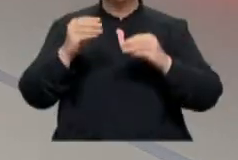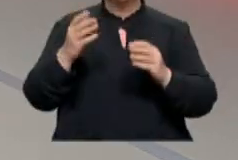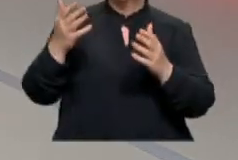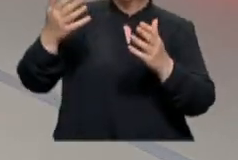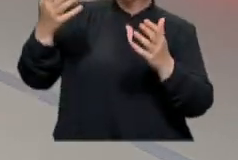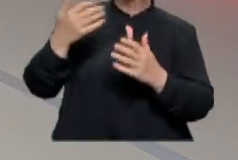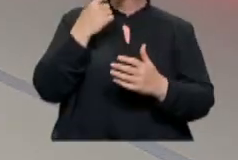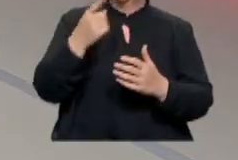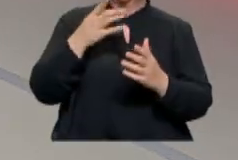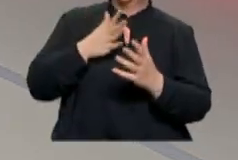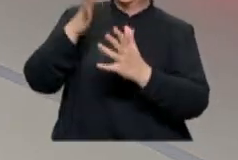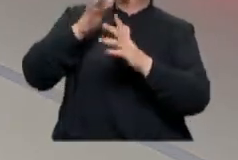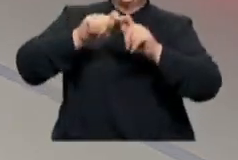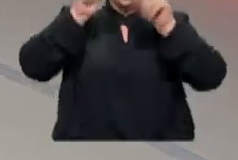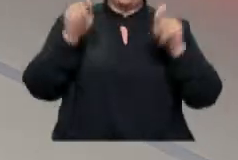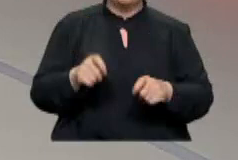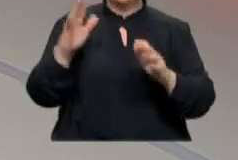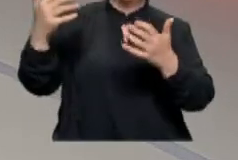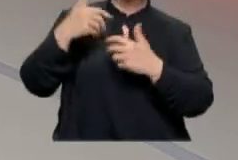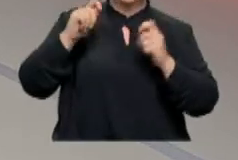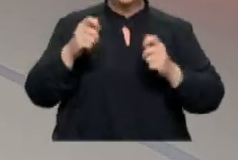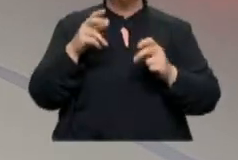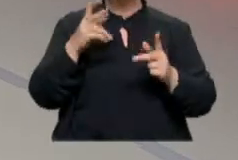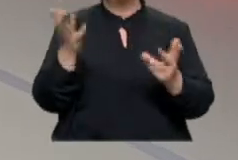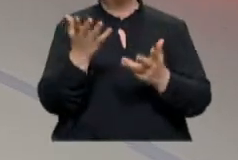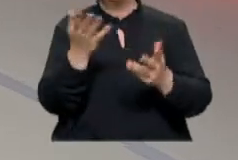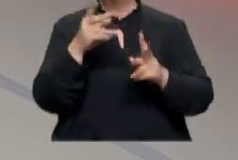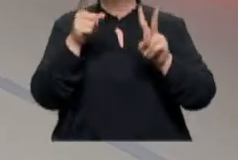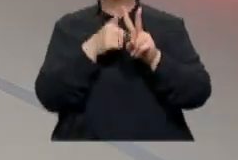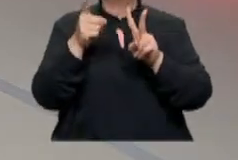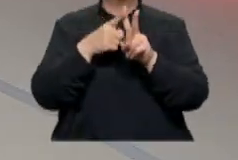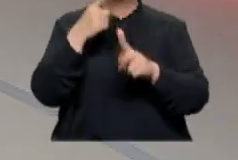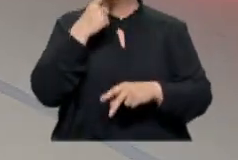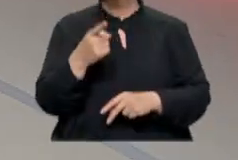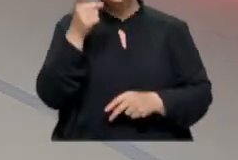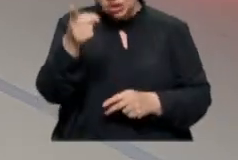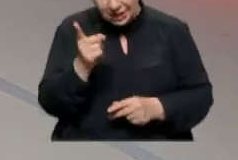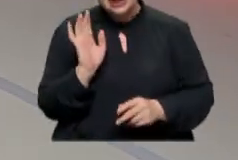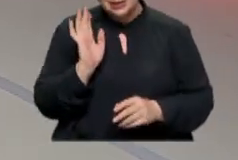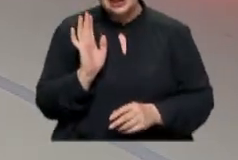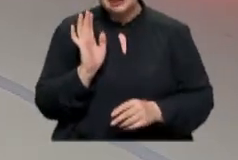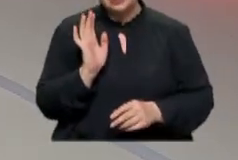ihracatta sözde rekor kıralım falan filan. Demiş ki Nurettin Nebati,